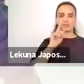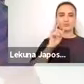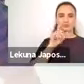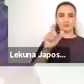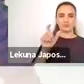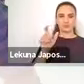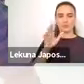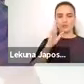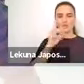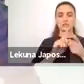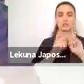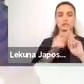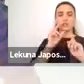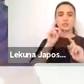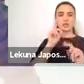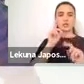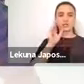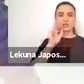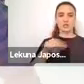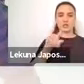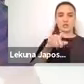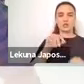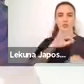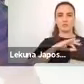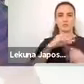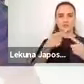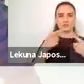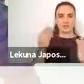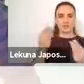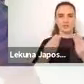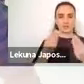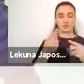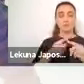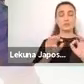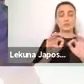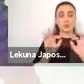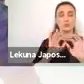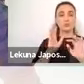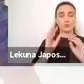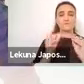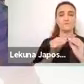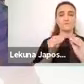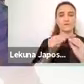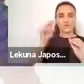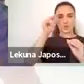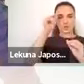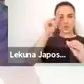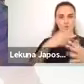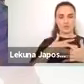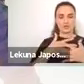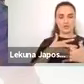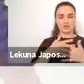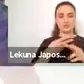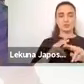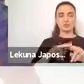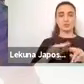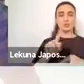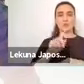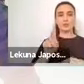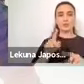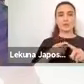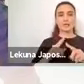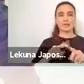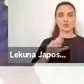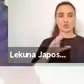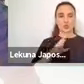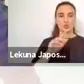მქონე ბავშვებთანაც გამოიყენება სხვადასხვა თამაშები და ამაზეც ვისაუბრებთ იგივე სასკოლო აქტივობაში, იმიტომ რომ აი ეს